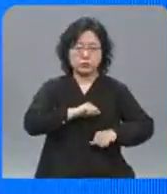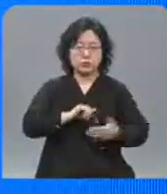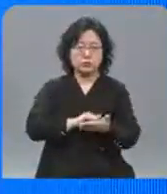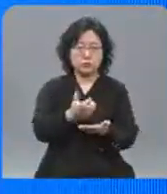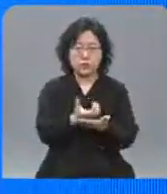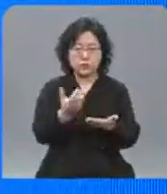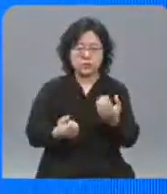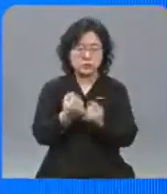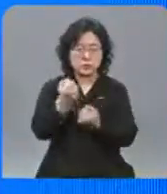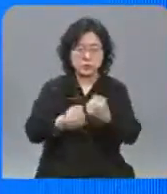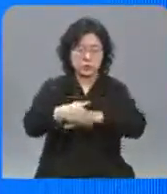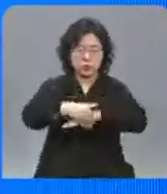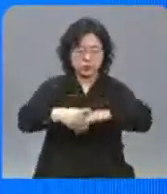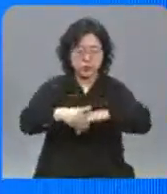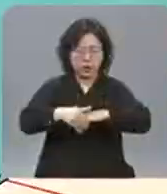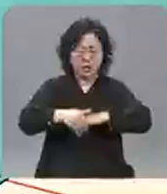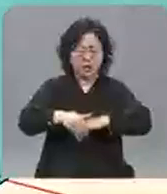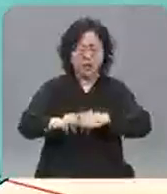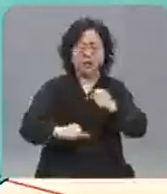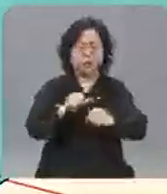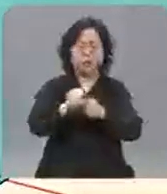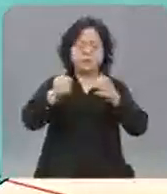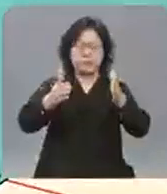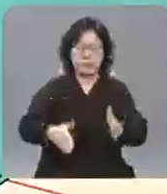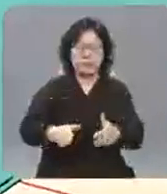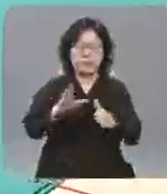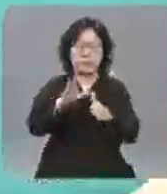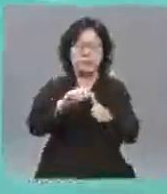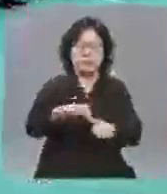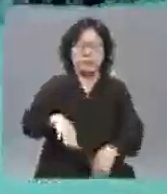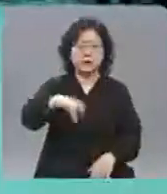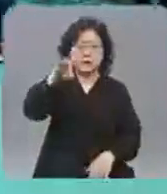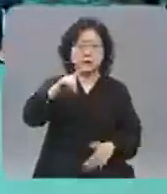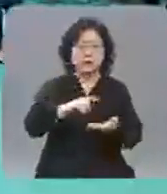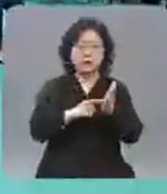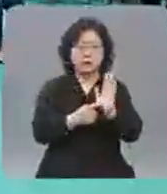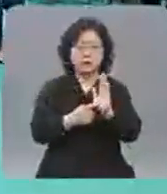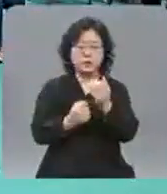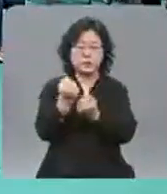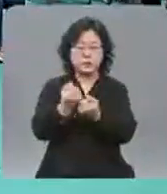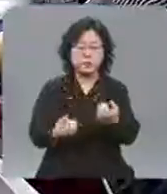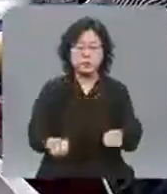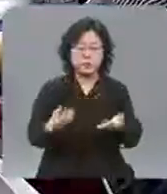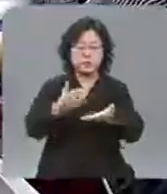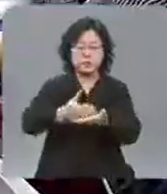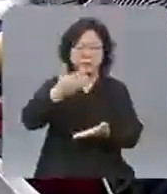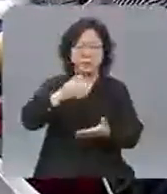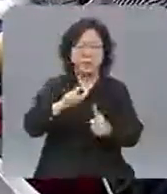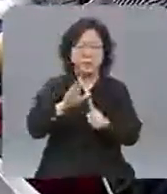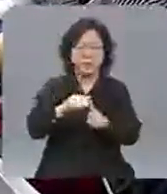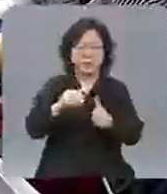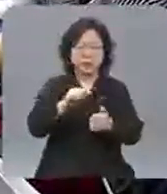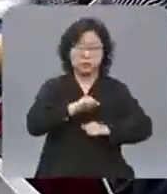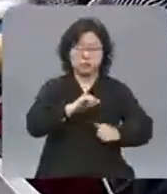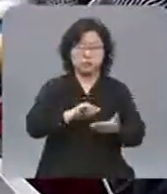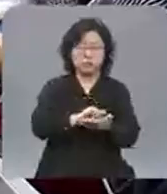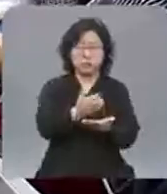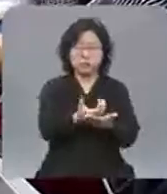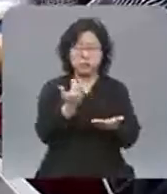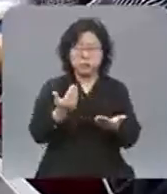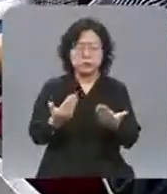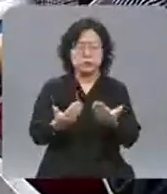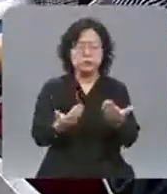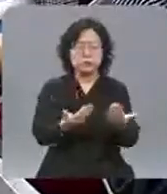이전 설명회를 계획한 지 5년 만에 함평에서 첫 공식 설명회가 열렸습니다. 함평 군공항